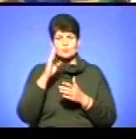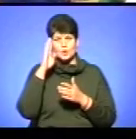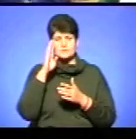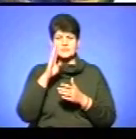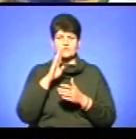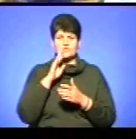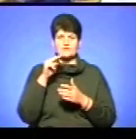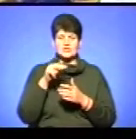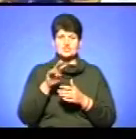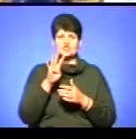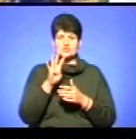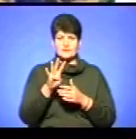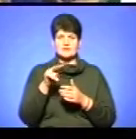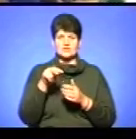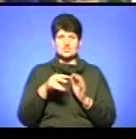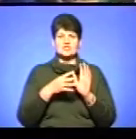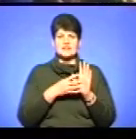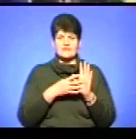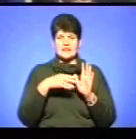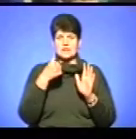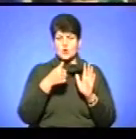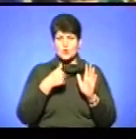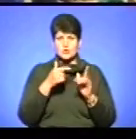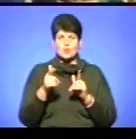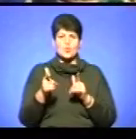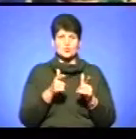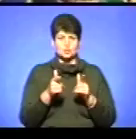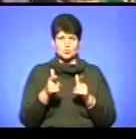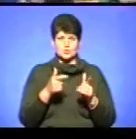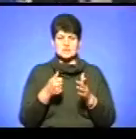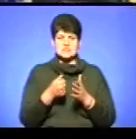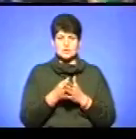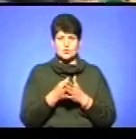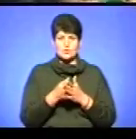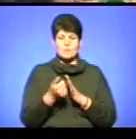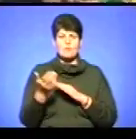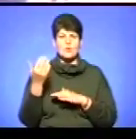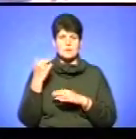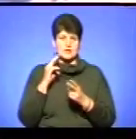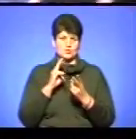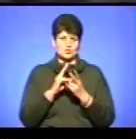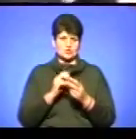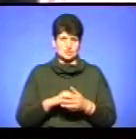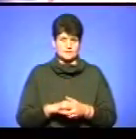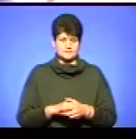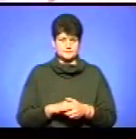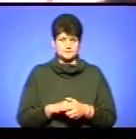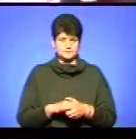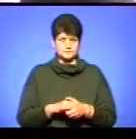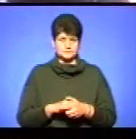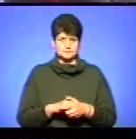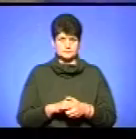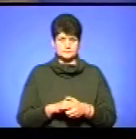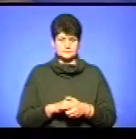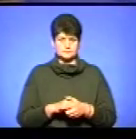дівчата 2004-2009 років готуються до попередньої сутички.